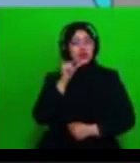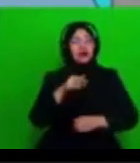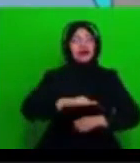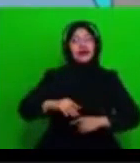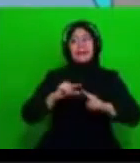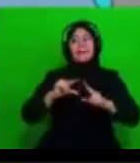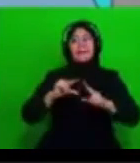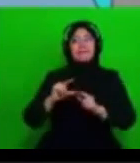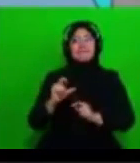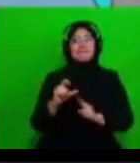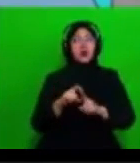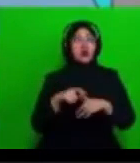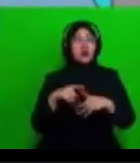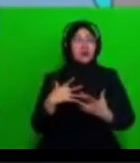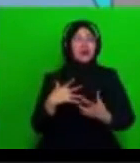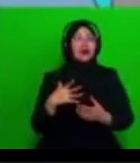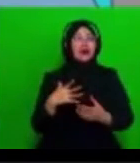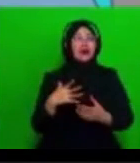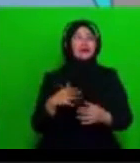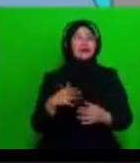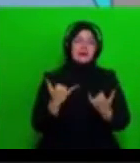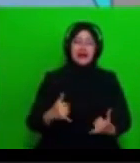konteks PAUD, yaitu merdeka bermain. Terima kasih.